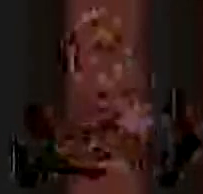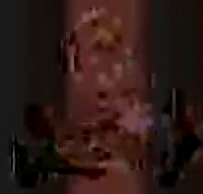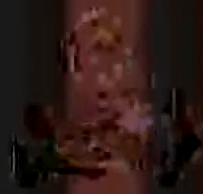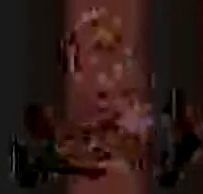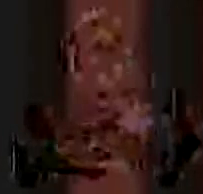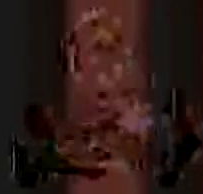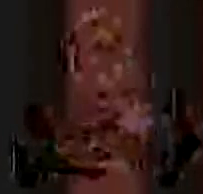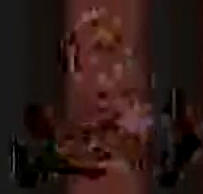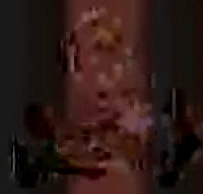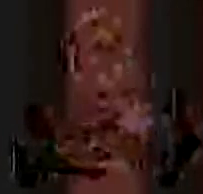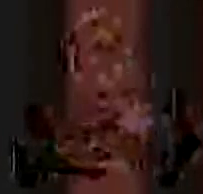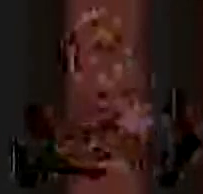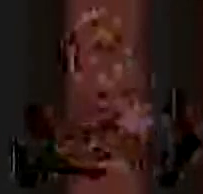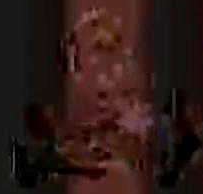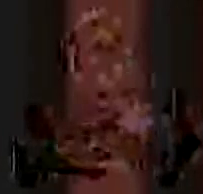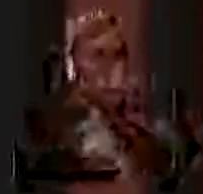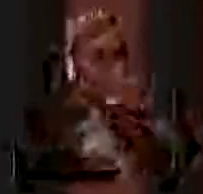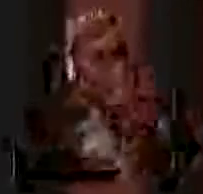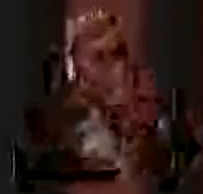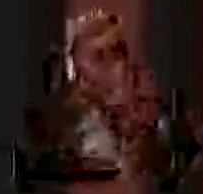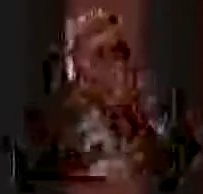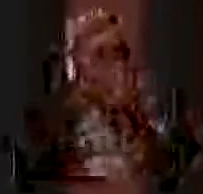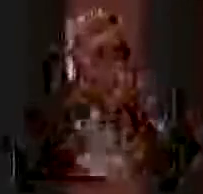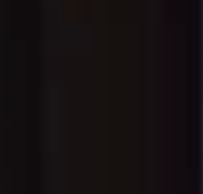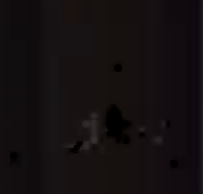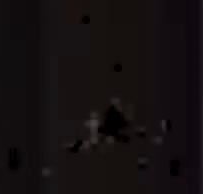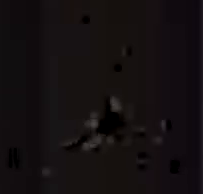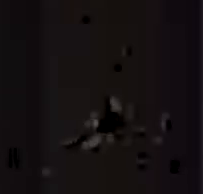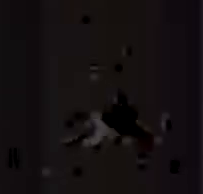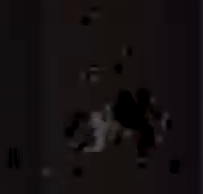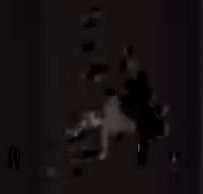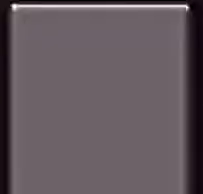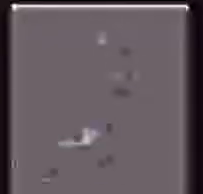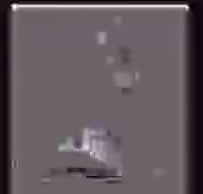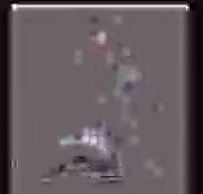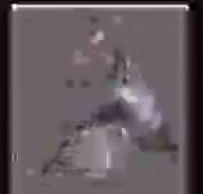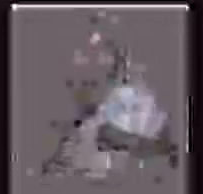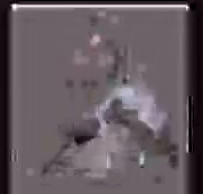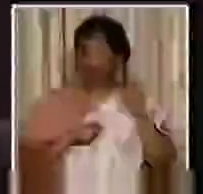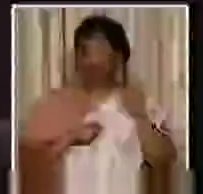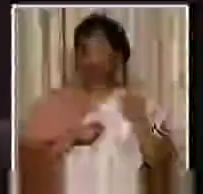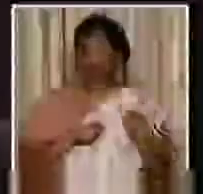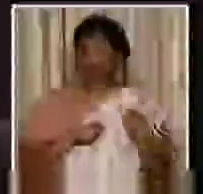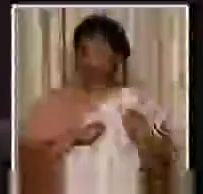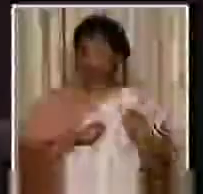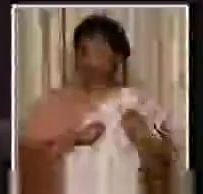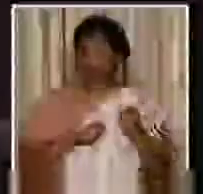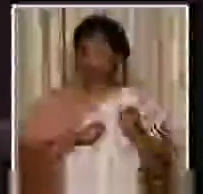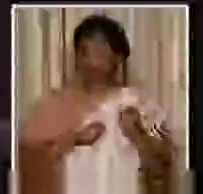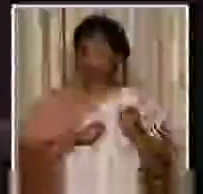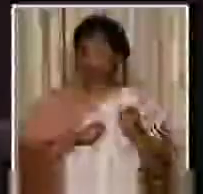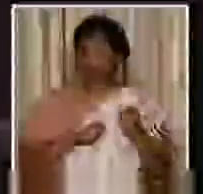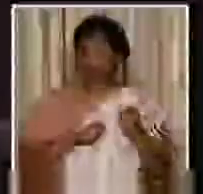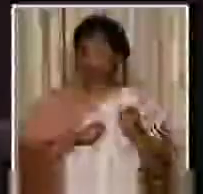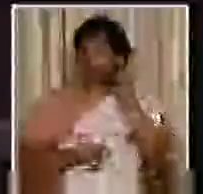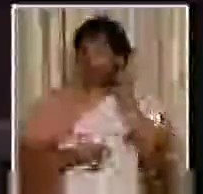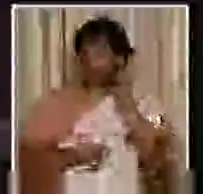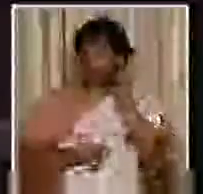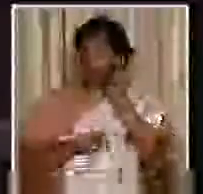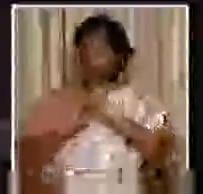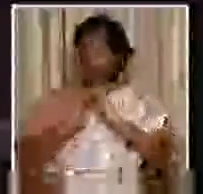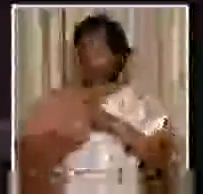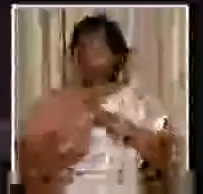ගහ කාලේ නාස්ති කරන්න පුළුවන් නමුත් ජීවිතේ කතෝලික ජනතාවගේ හිතේ තියෙන කුතුහලයේ